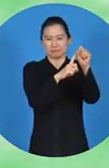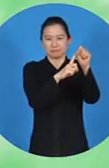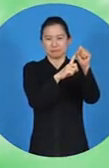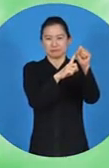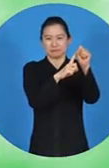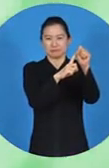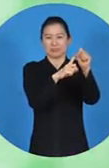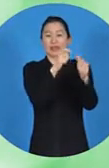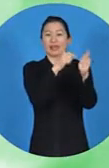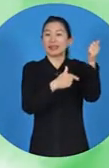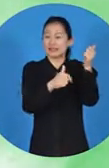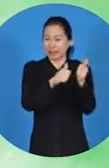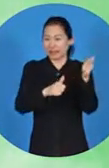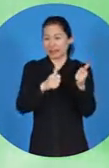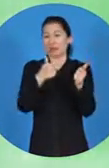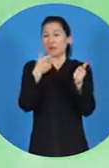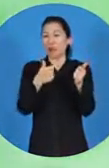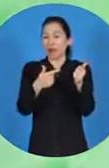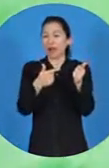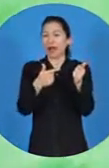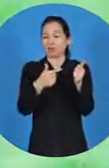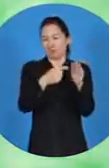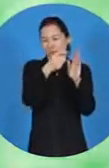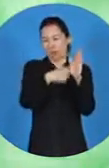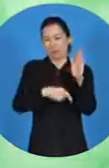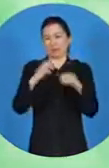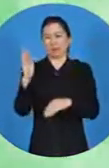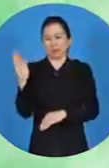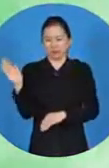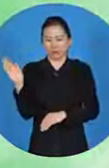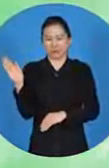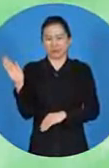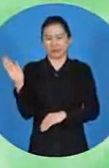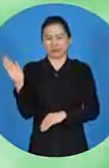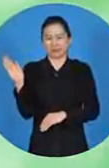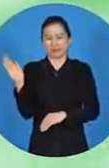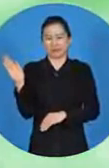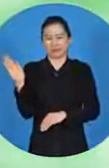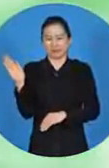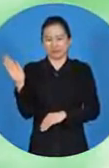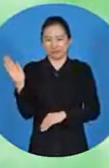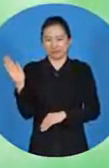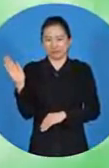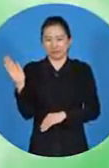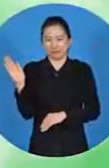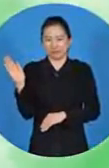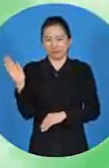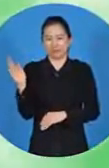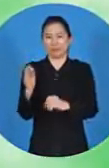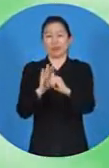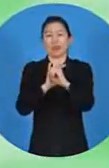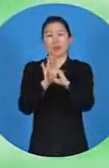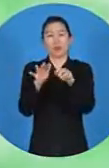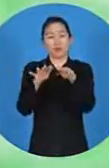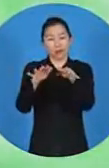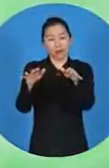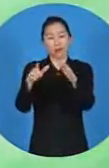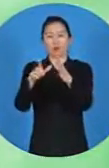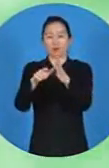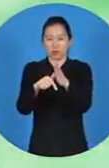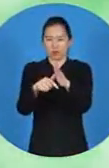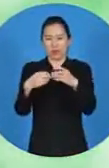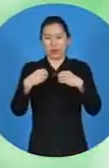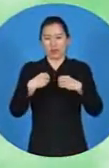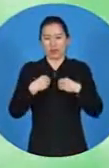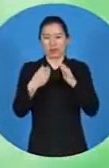。第6回目の選定テーマはウィズコロナ、お客様が喜ぶ取り組みということで、感